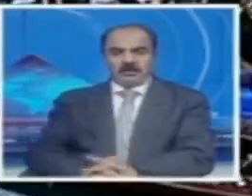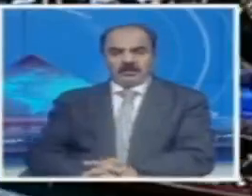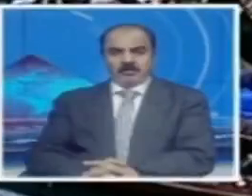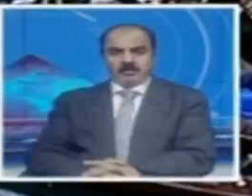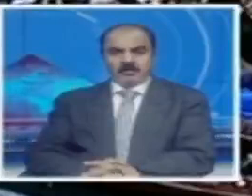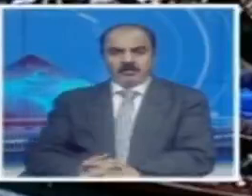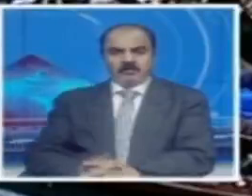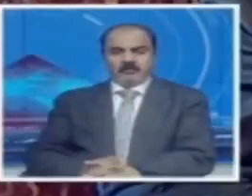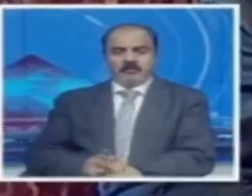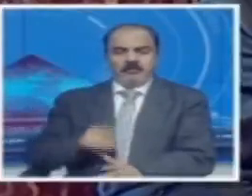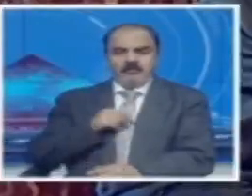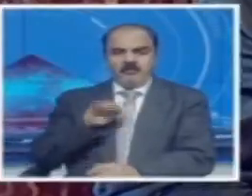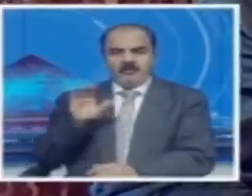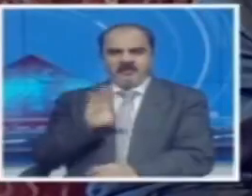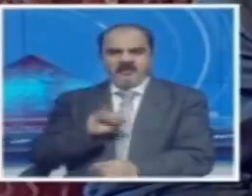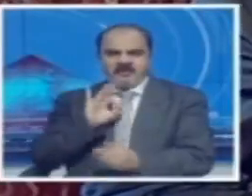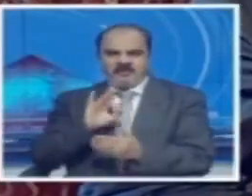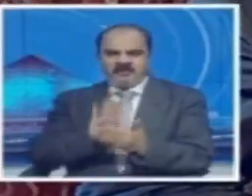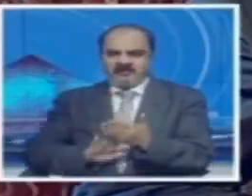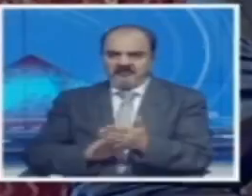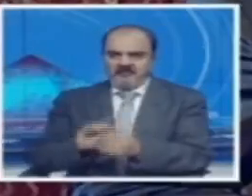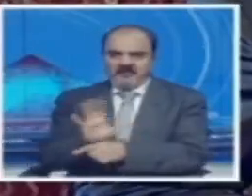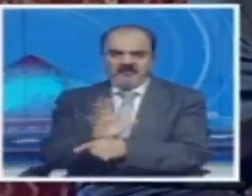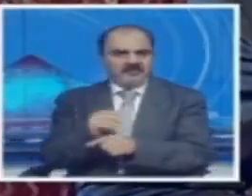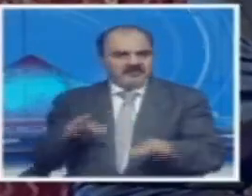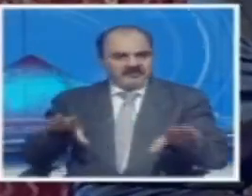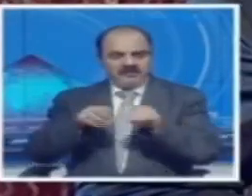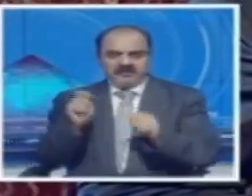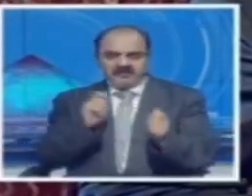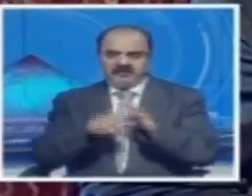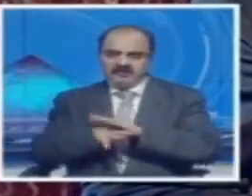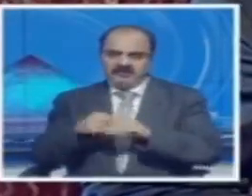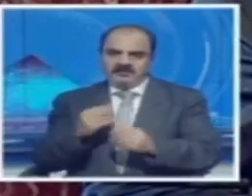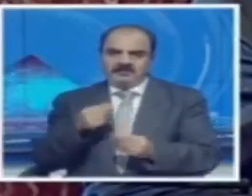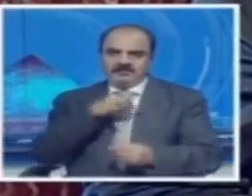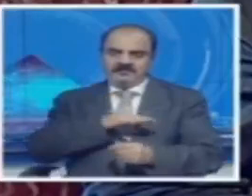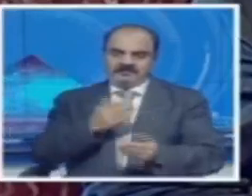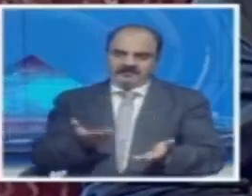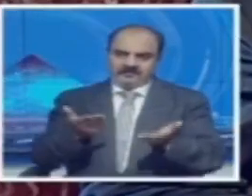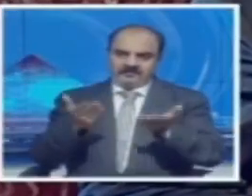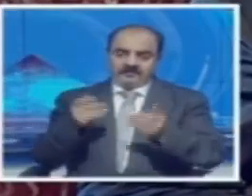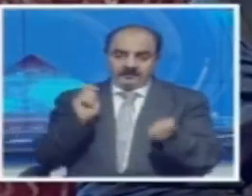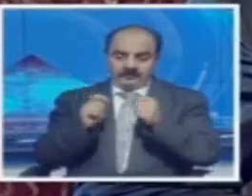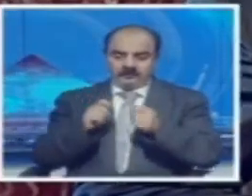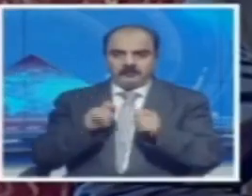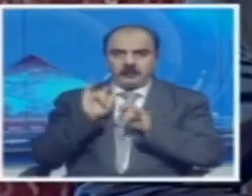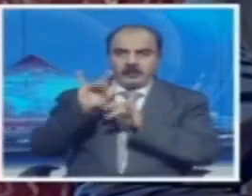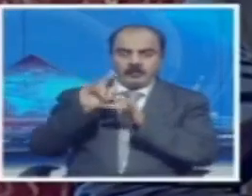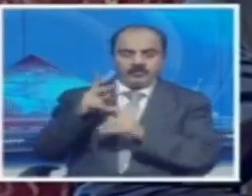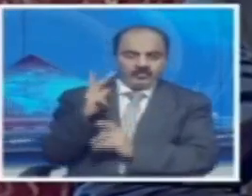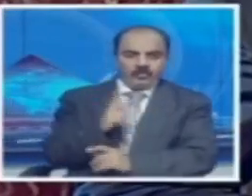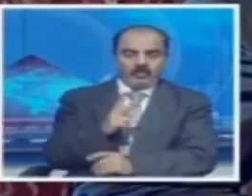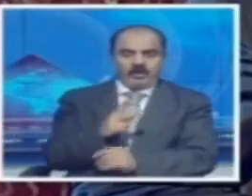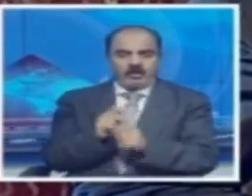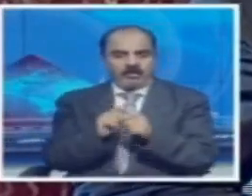2021-2022. تطبيق سياسات من شأنها تحفيز الأنشطة الإنتاجية والاقتصادية لا سيما في قطاعي الصناعة والتصدير ودعم النمو